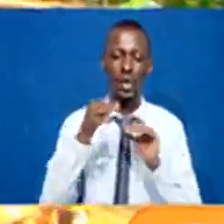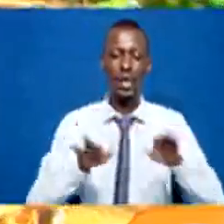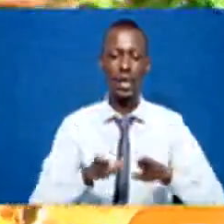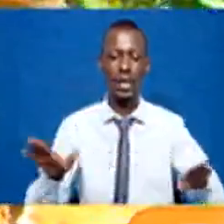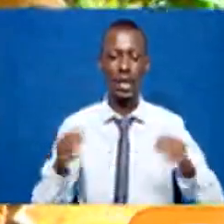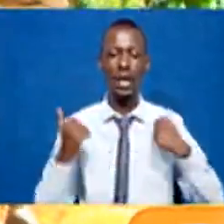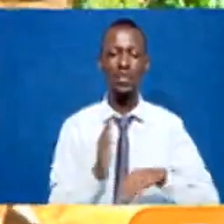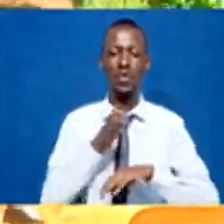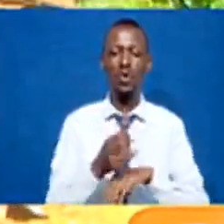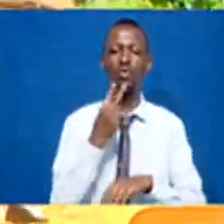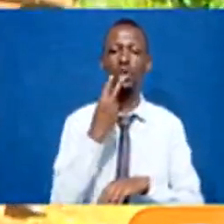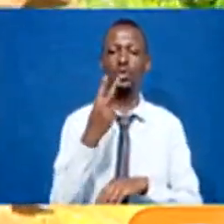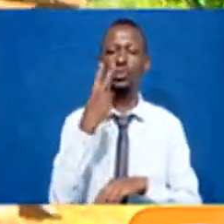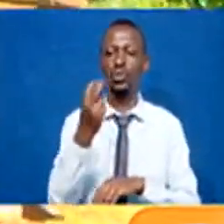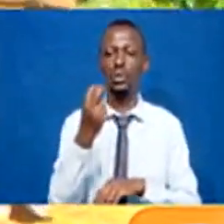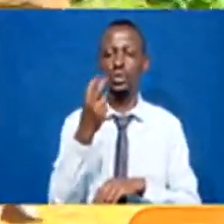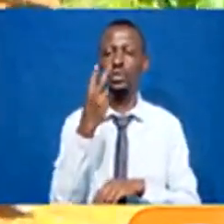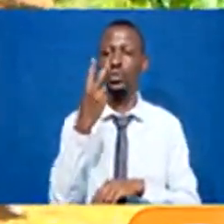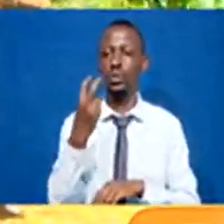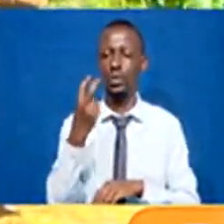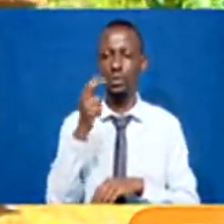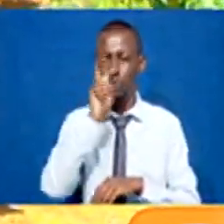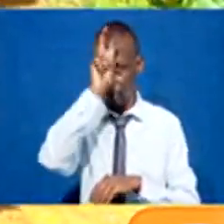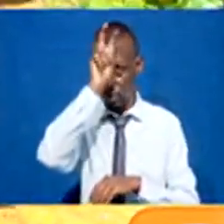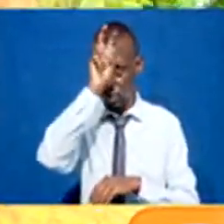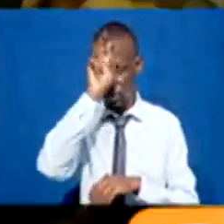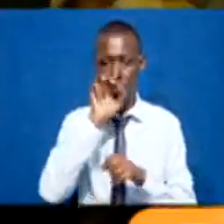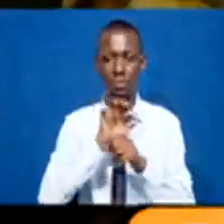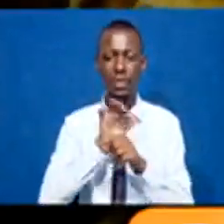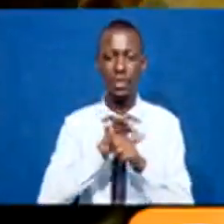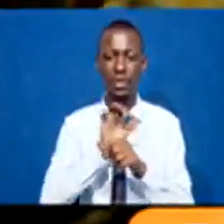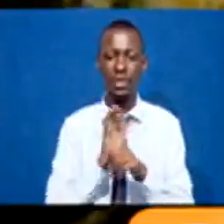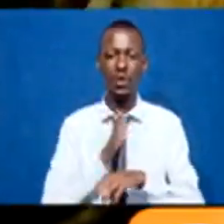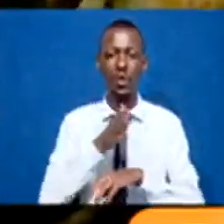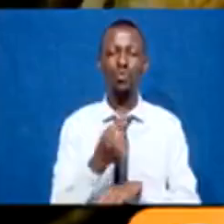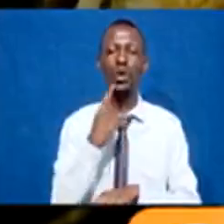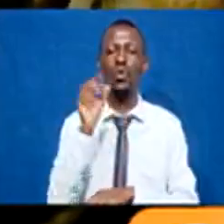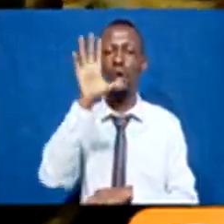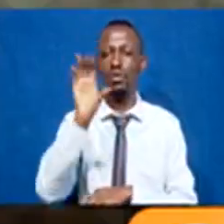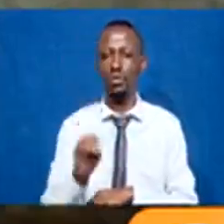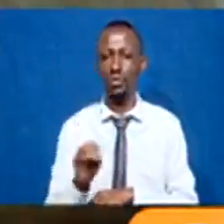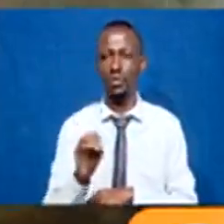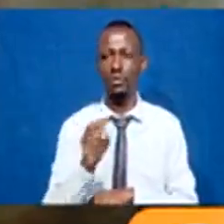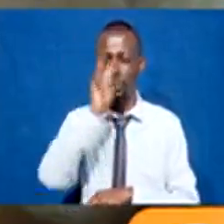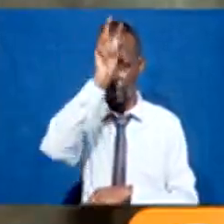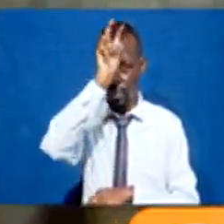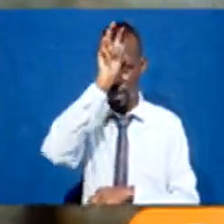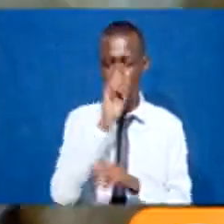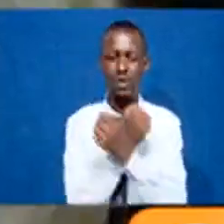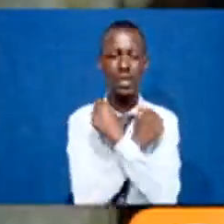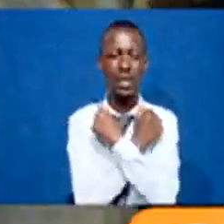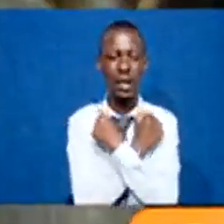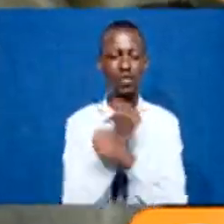mifugo 220. Mbuzi ndio wengi mno, wakiwa zaidi ya 150. Aliwapenda mbuzi kwani